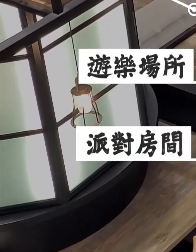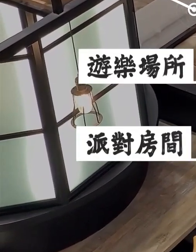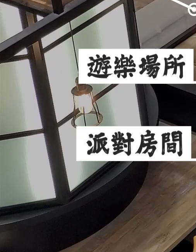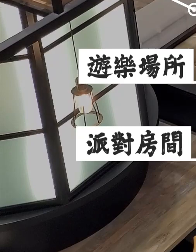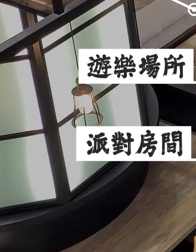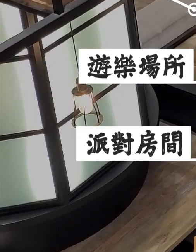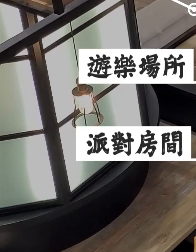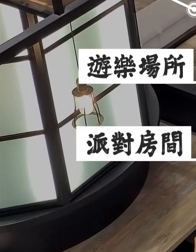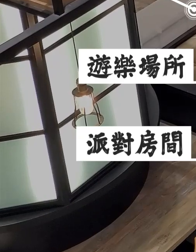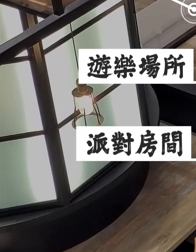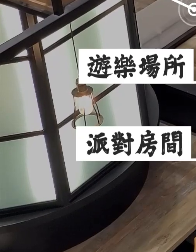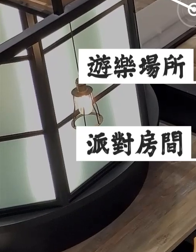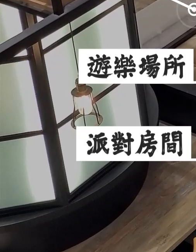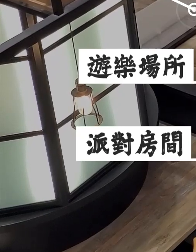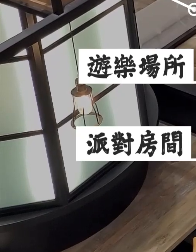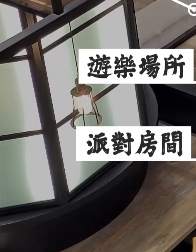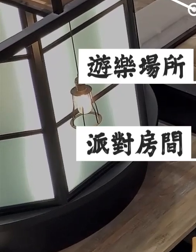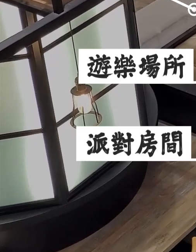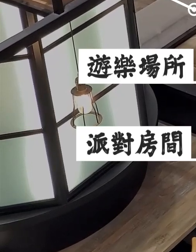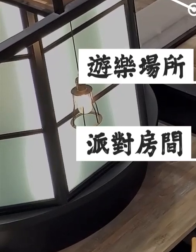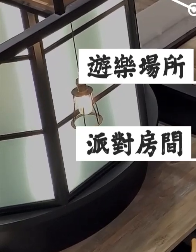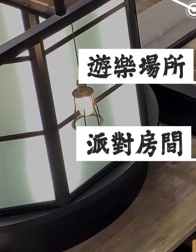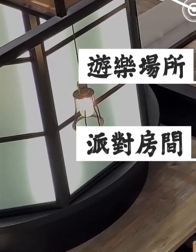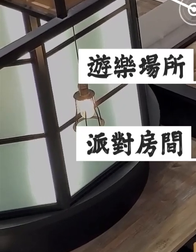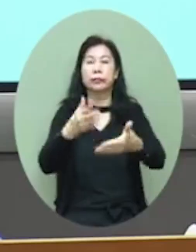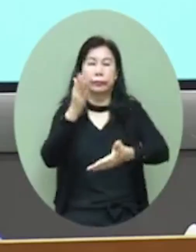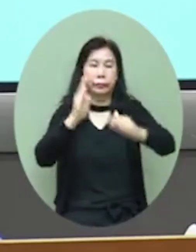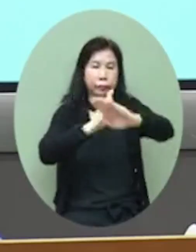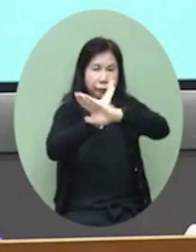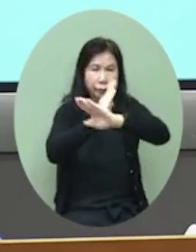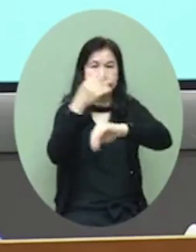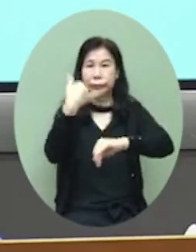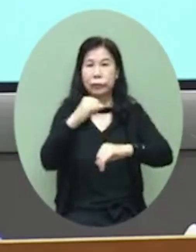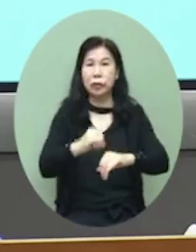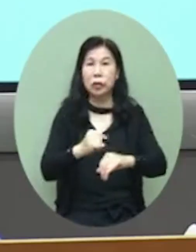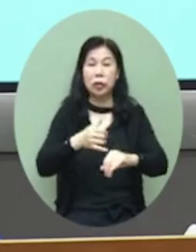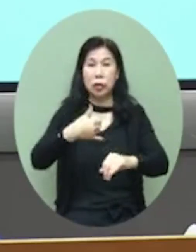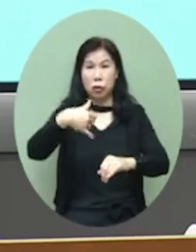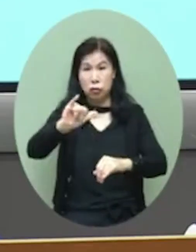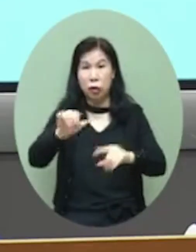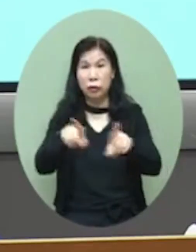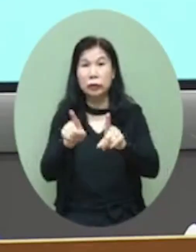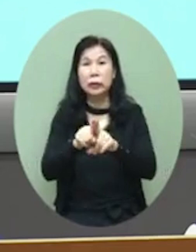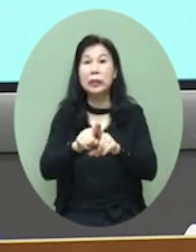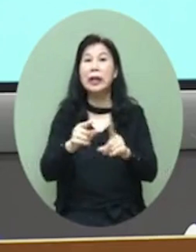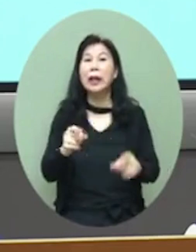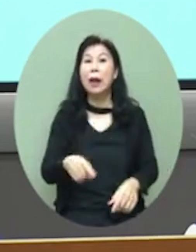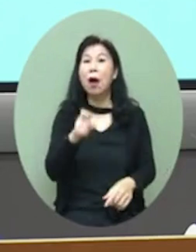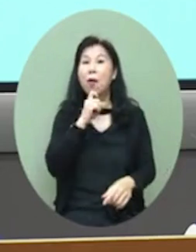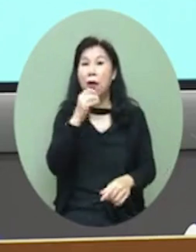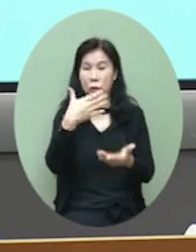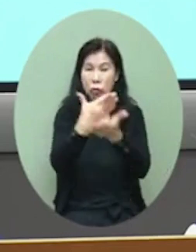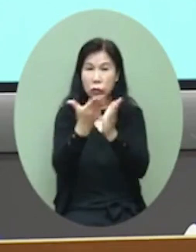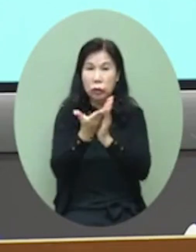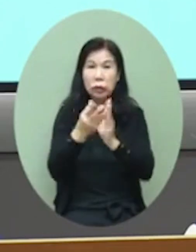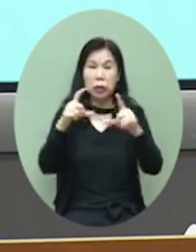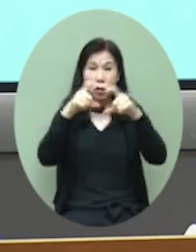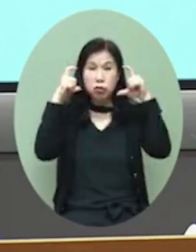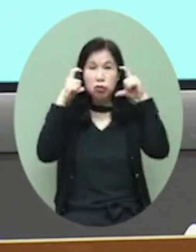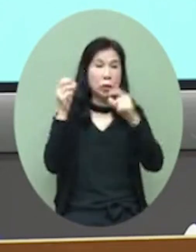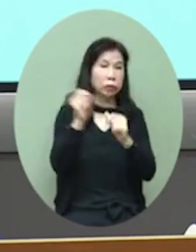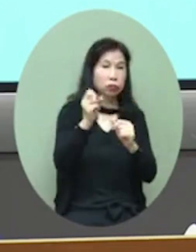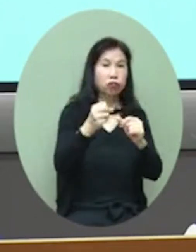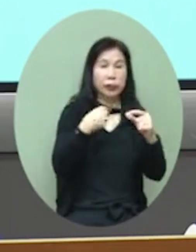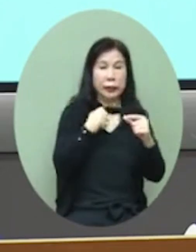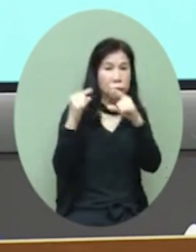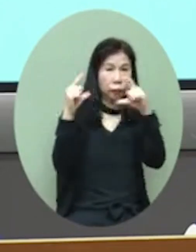学校和指定医务处所都不得。 在出外期间是不能够参与任何除去口罩的